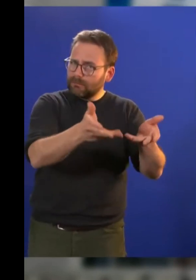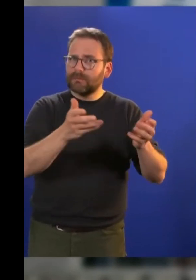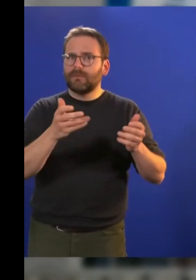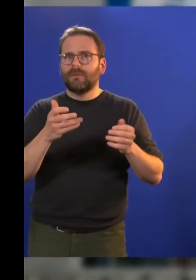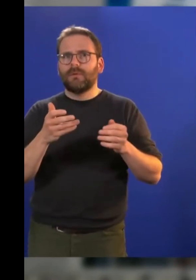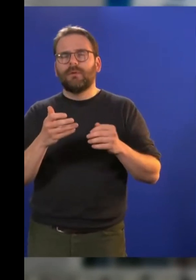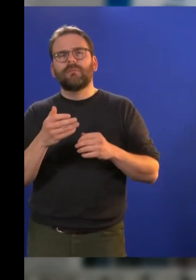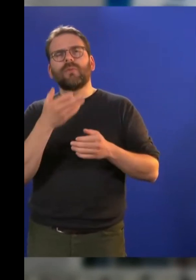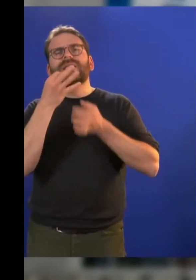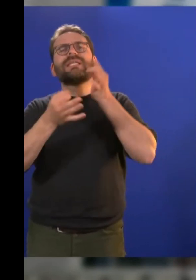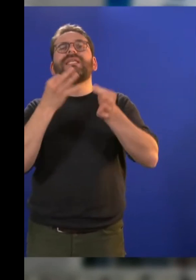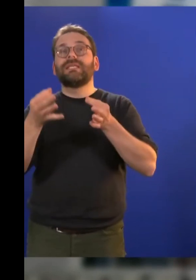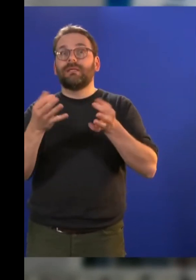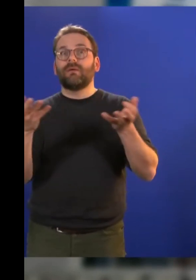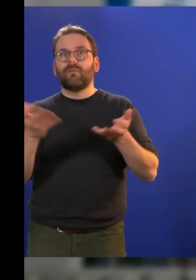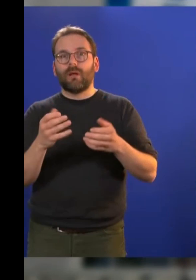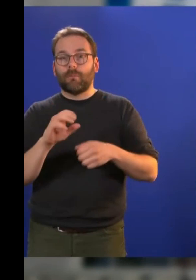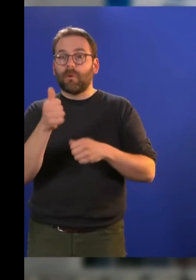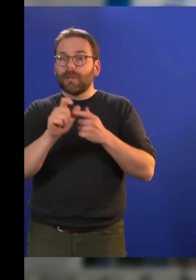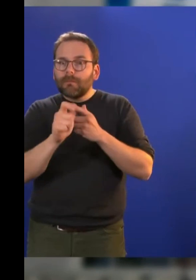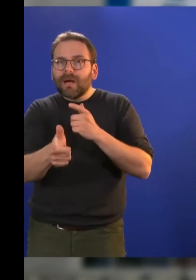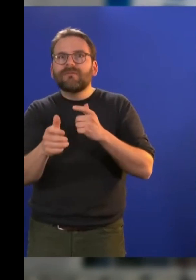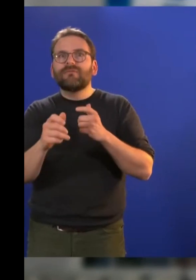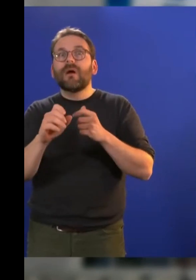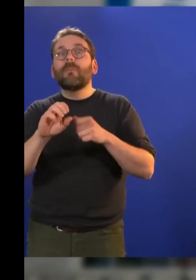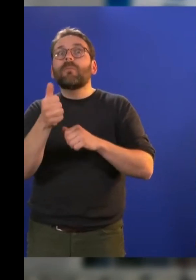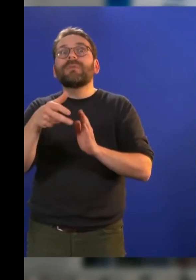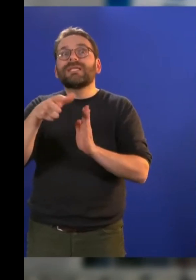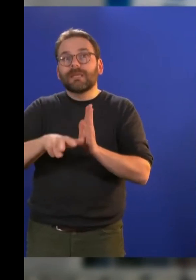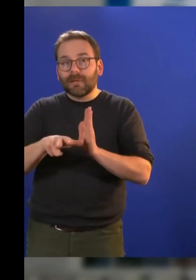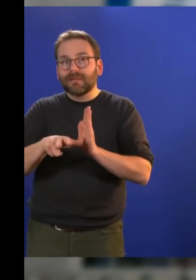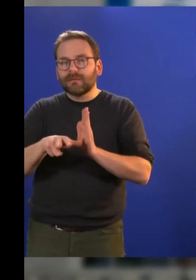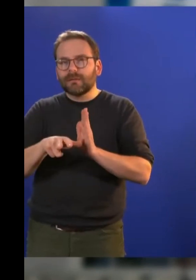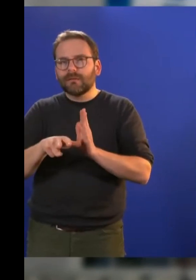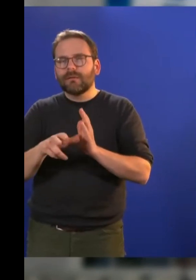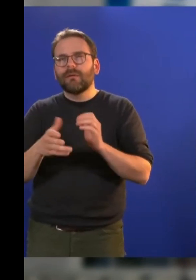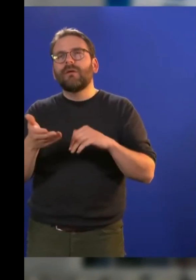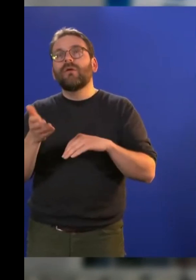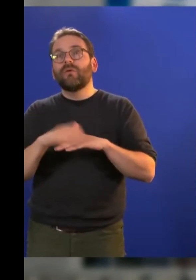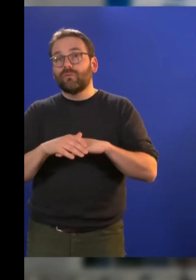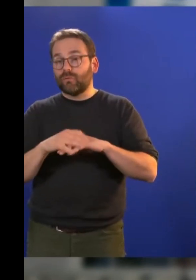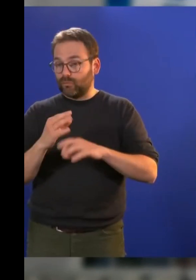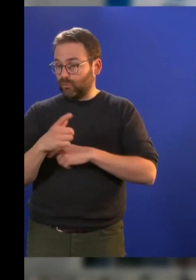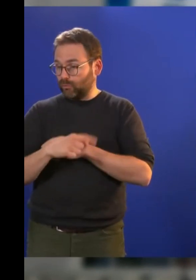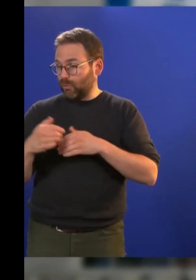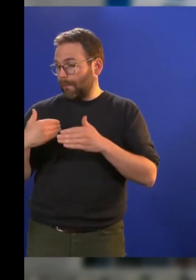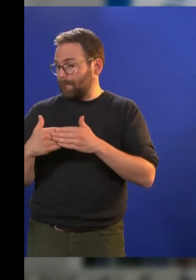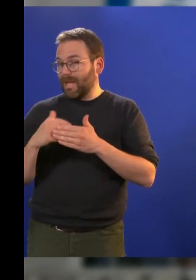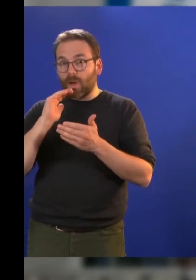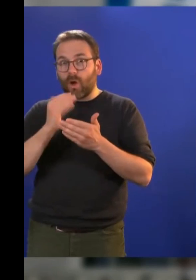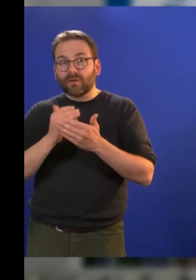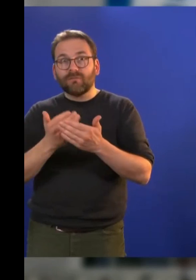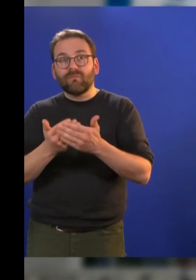ce que je viens de vous dire, c'est les premiers effets sur un premier trimestre et les rendez-vous de ma seule semaine